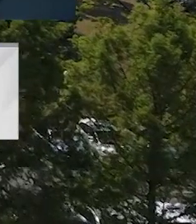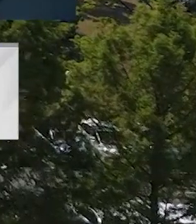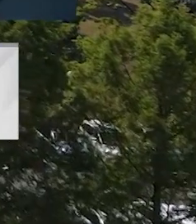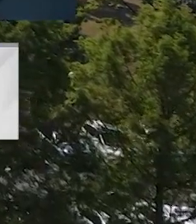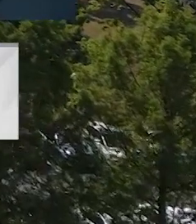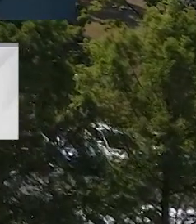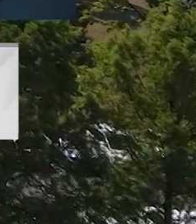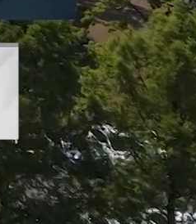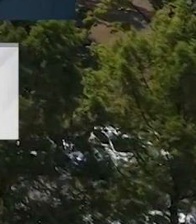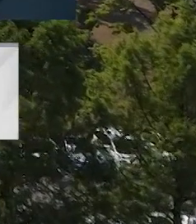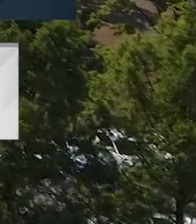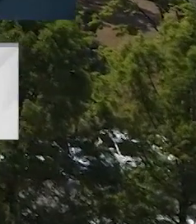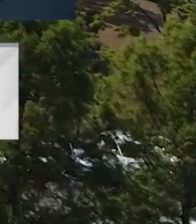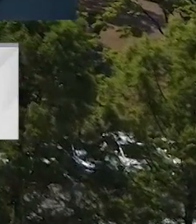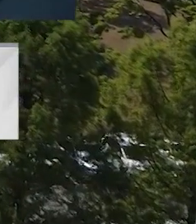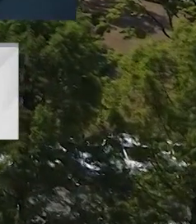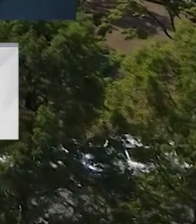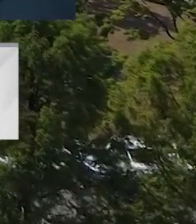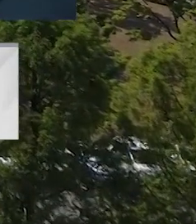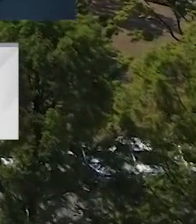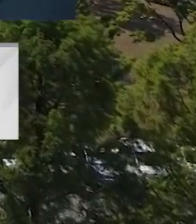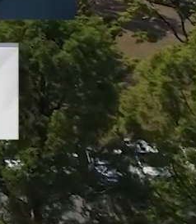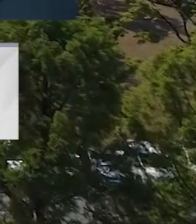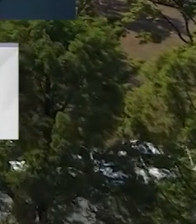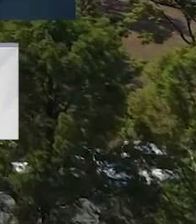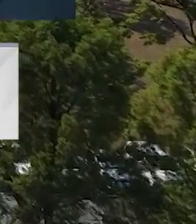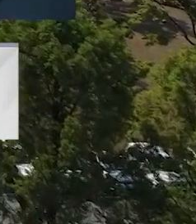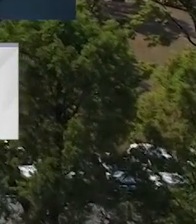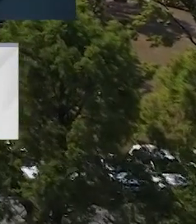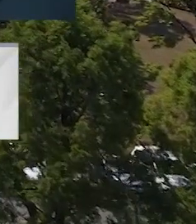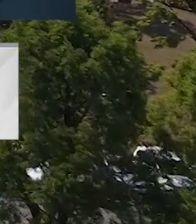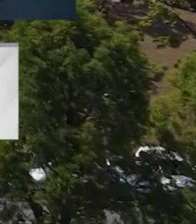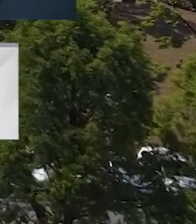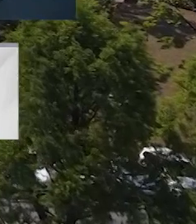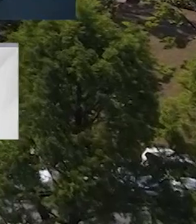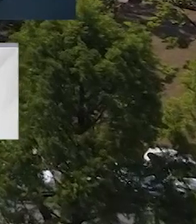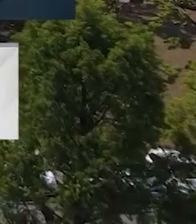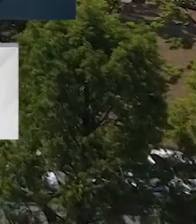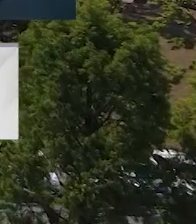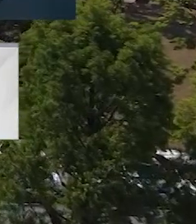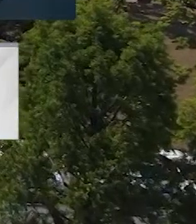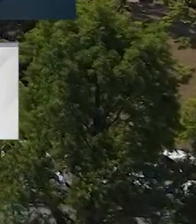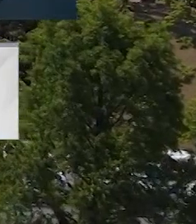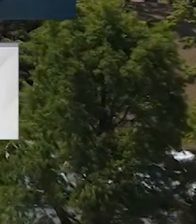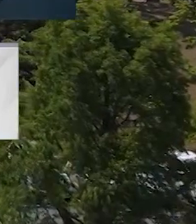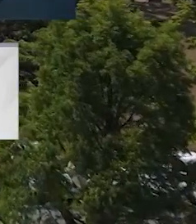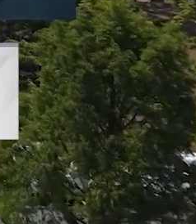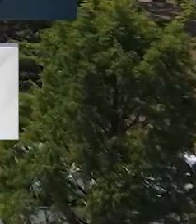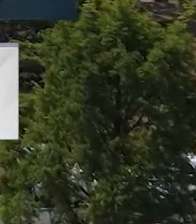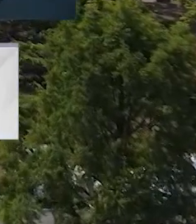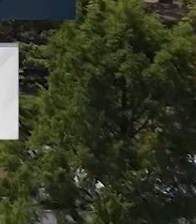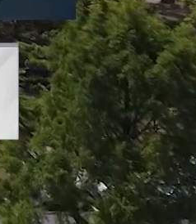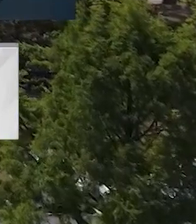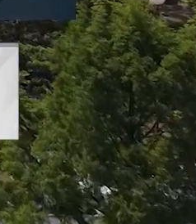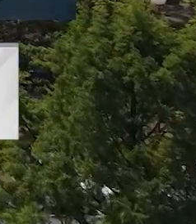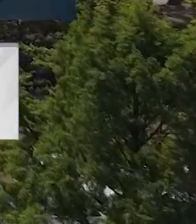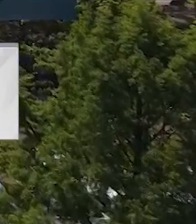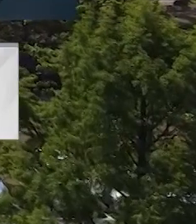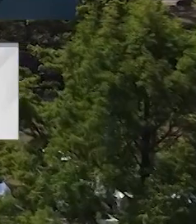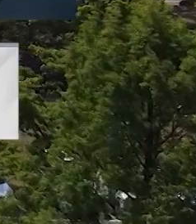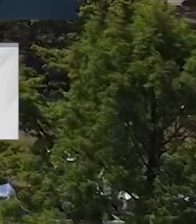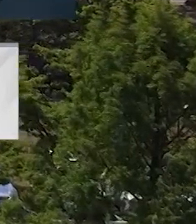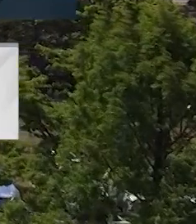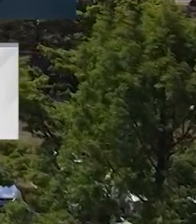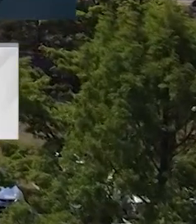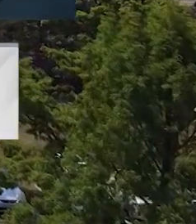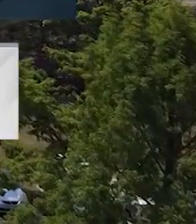보궐선거의 선거비용 제한액 변경을 공고했습니다. 선거비용 제한액 변경은 공직선거법 개정에 따라 선거사무장 등의